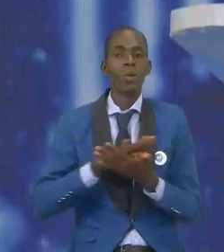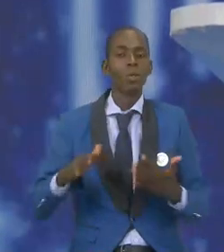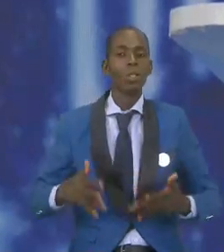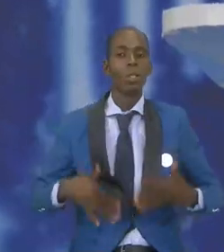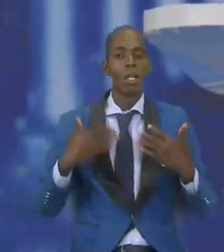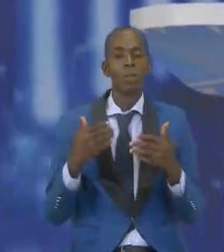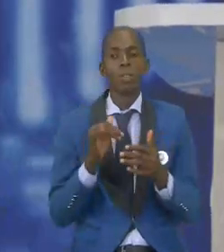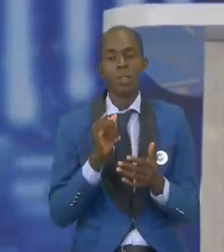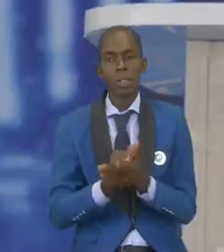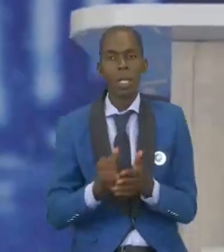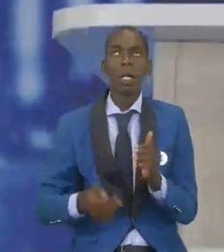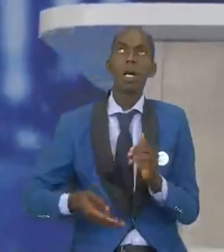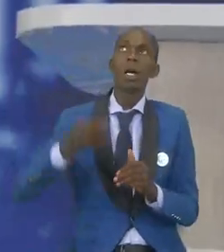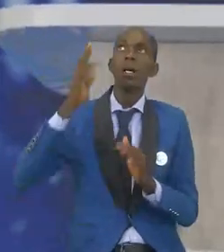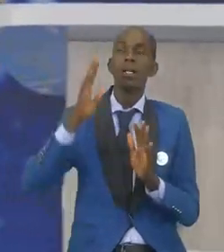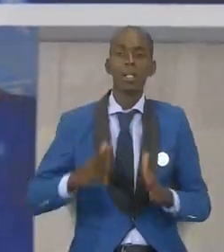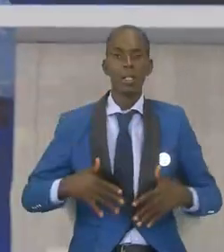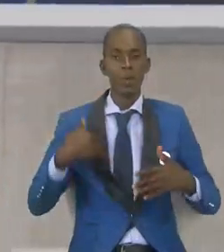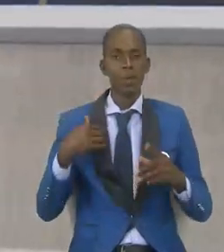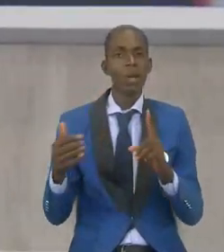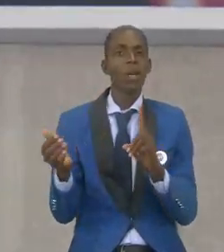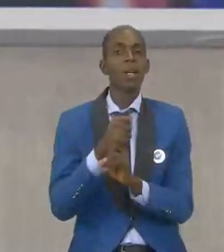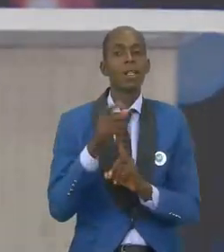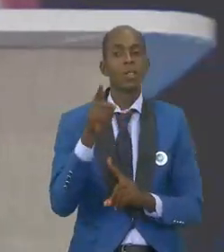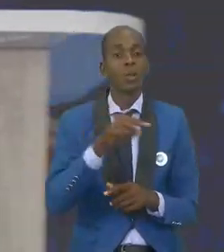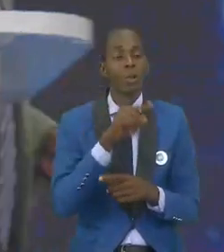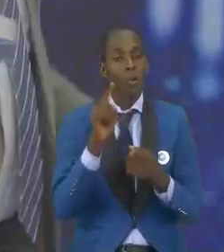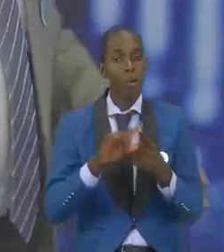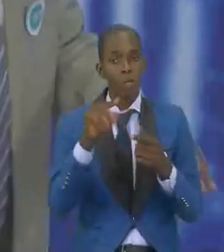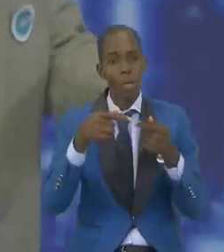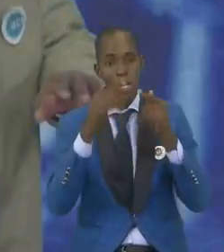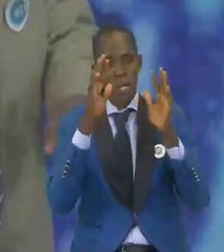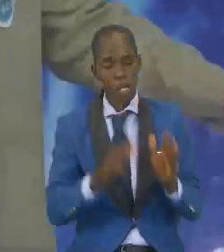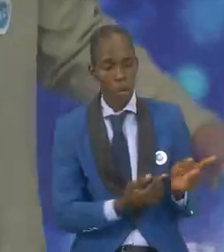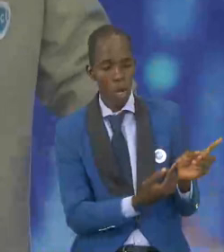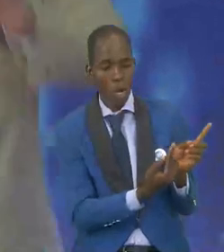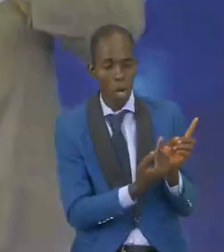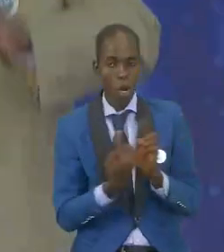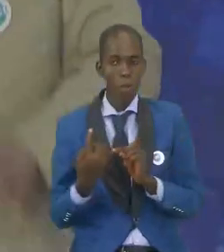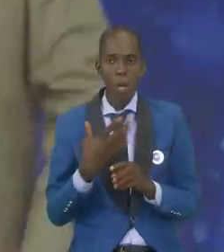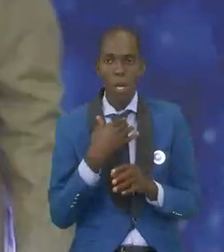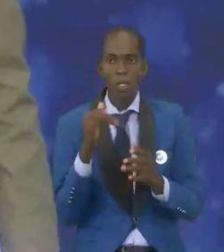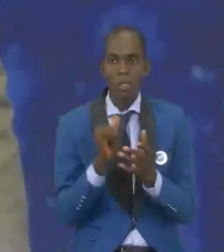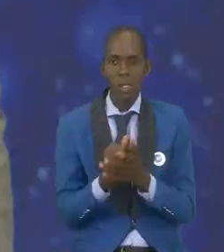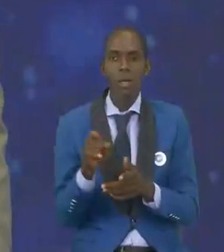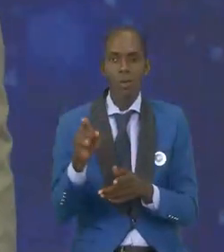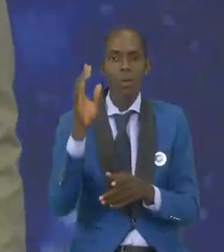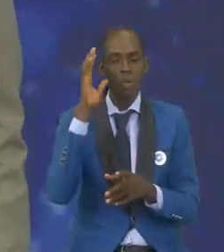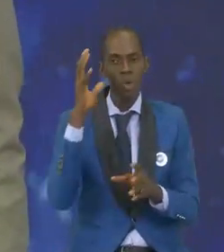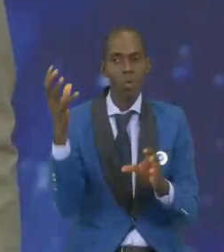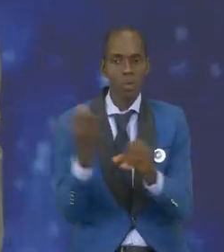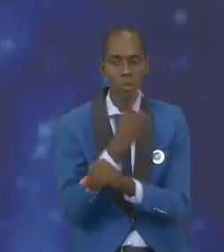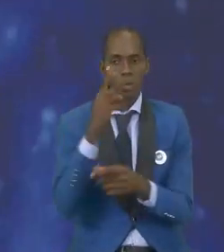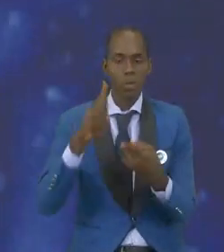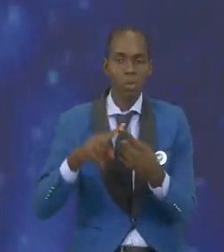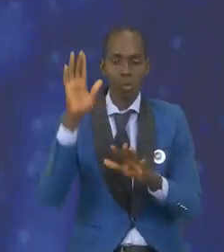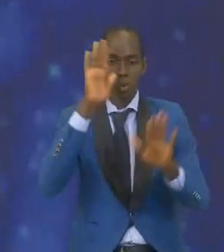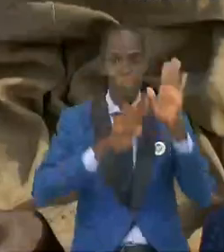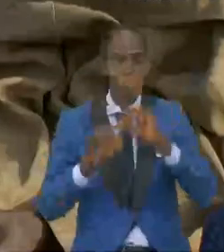toi vie sainte toi profond haute nota nous avons attrapons quand il viendront